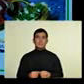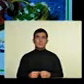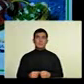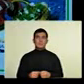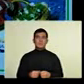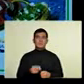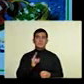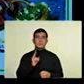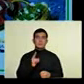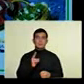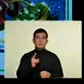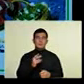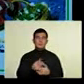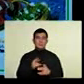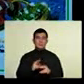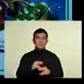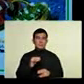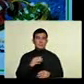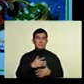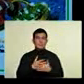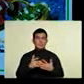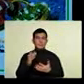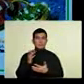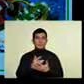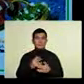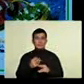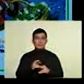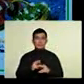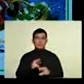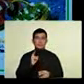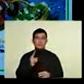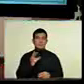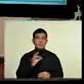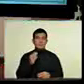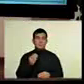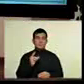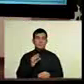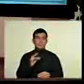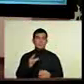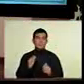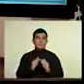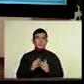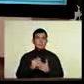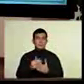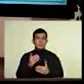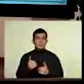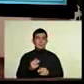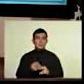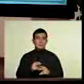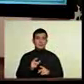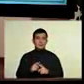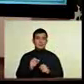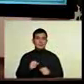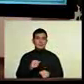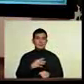«Кошкин дом». Вспомните, «Тили-тили-тили-бом», «Загорелся кошкин дом». Вспомнили? Или